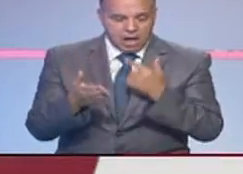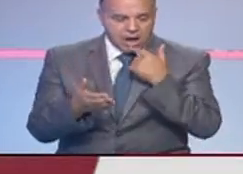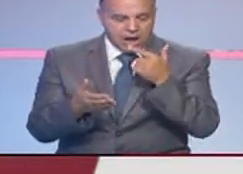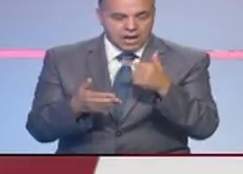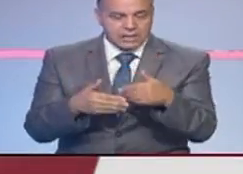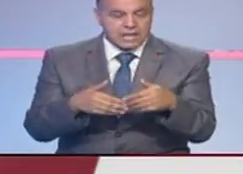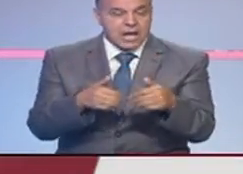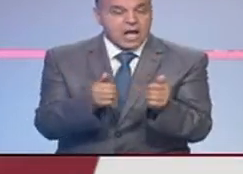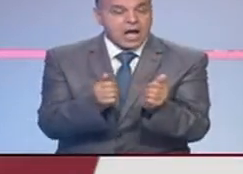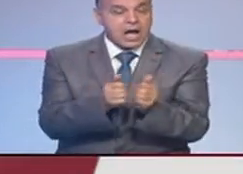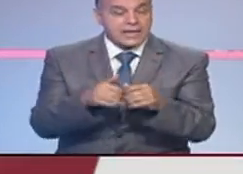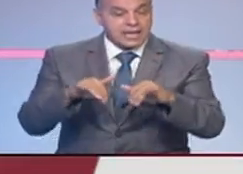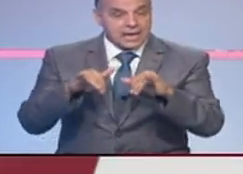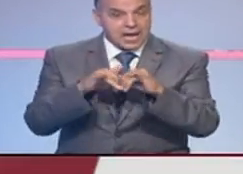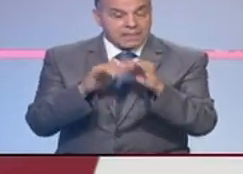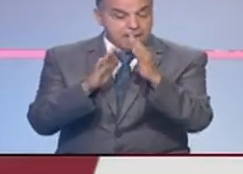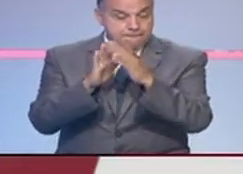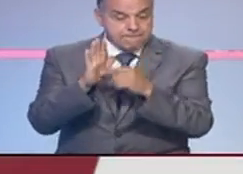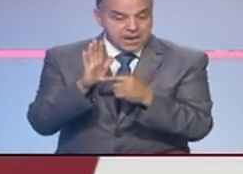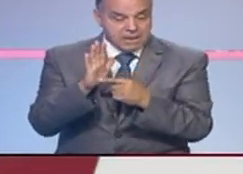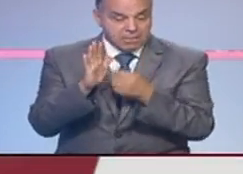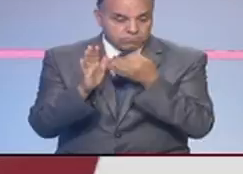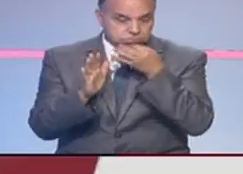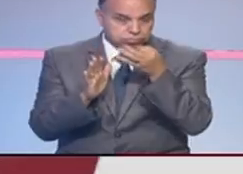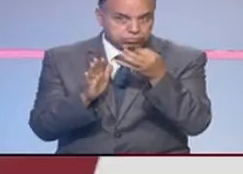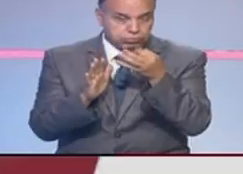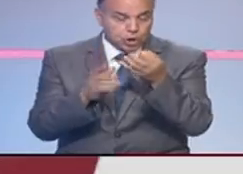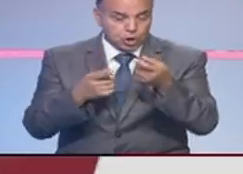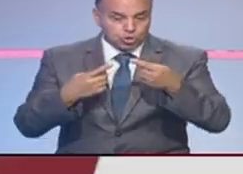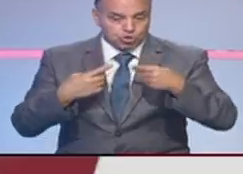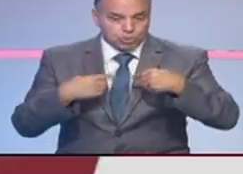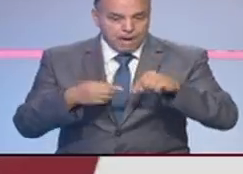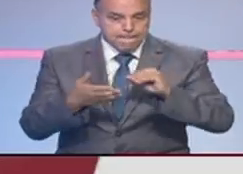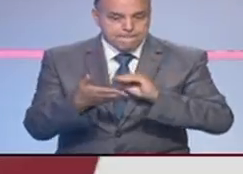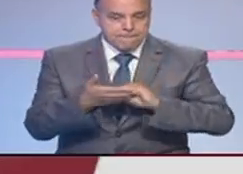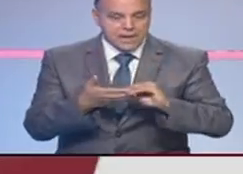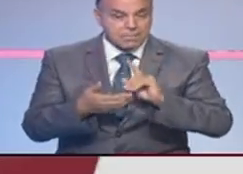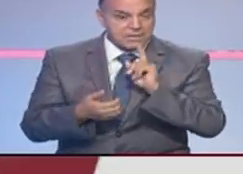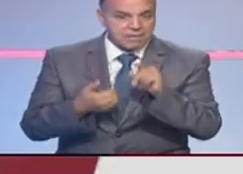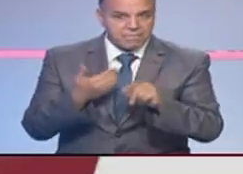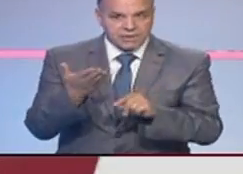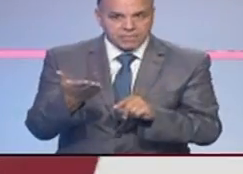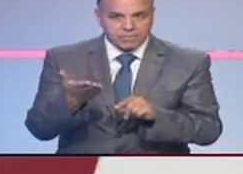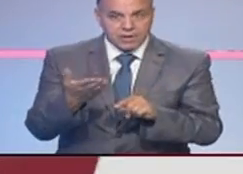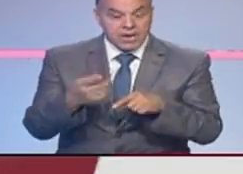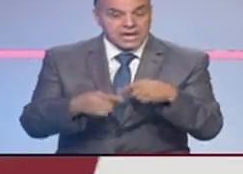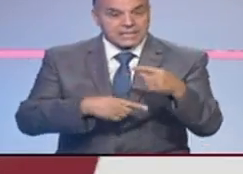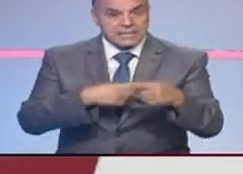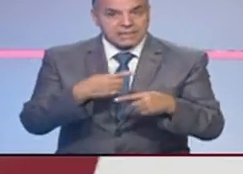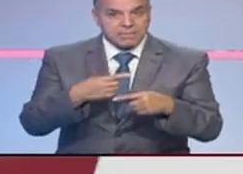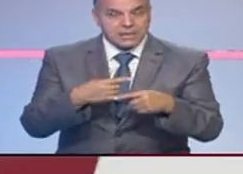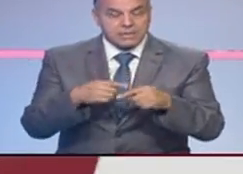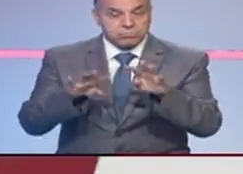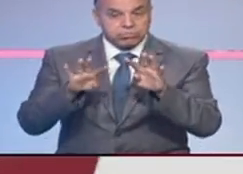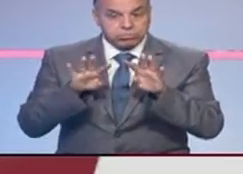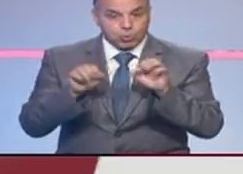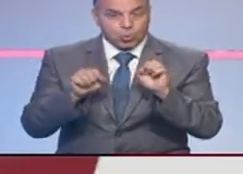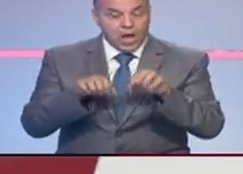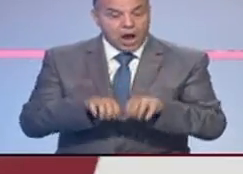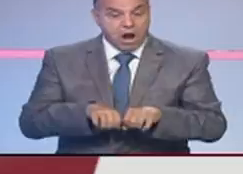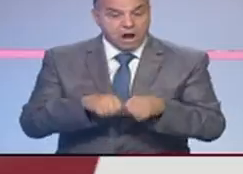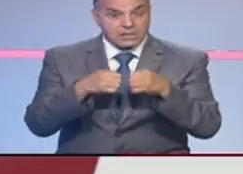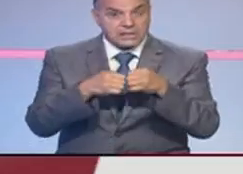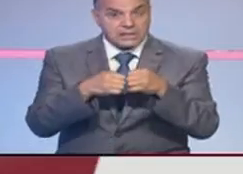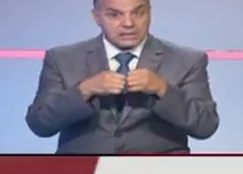فيه حركه النهضه في بيان اصدرته عقب اجتماع مكتبها التنفيذي الاستمرار التجميد يمثل تهديدا